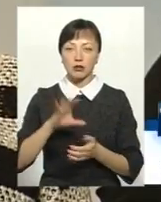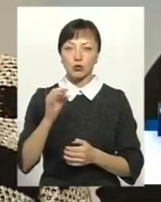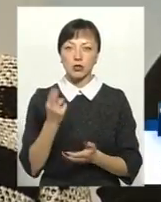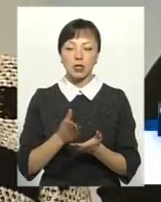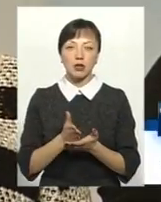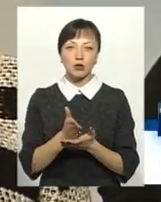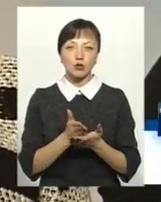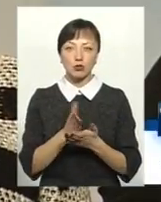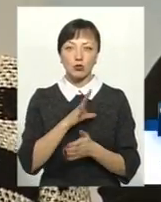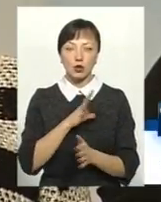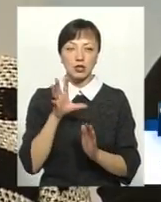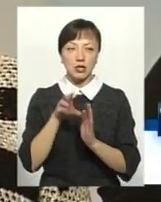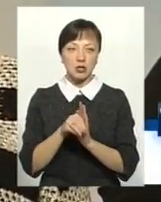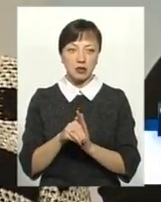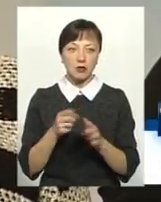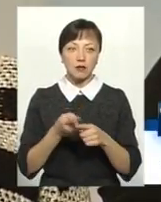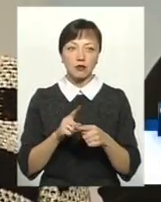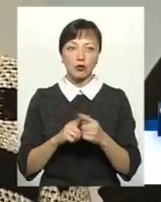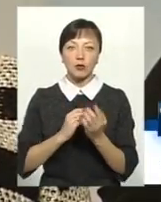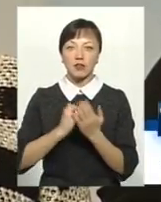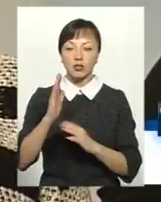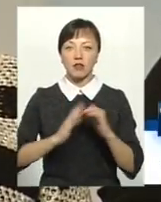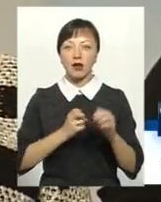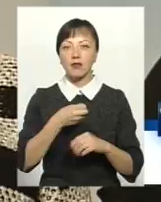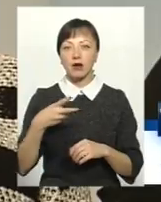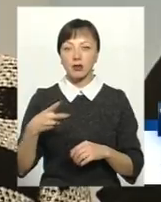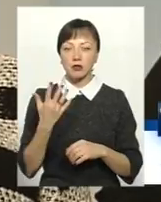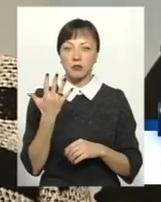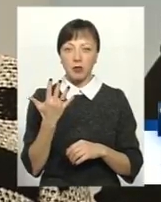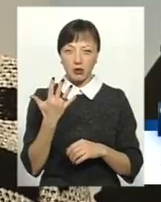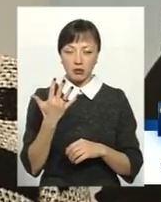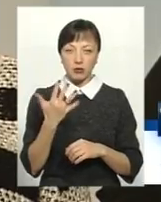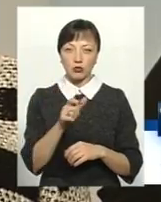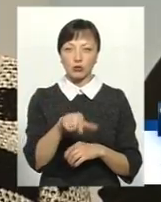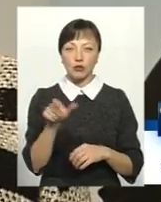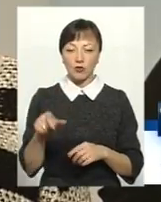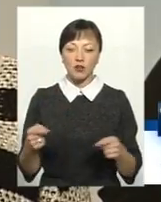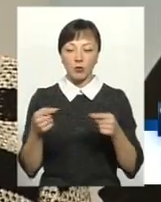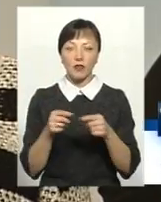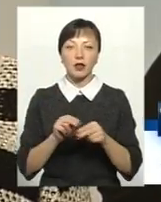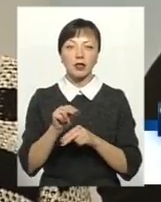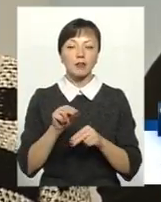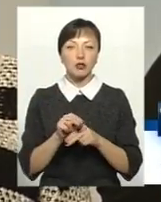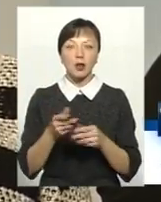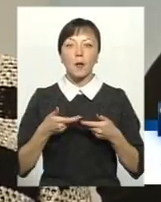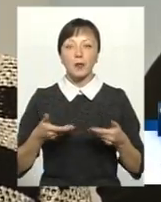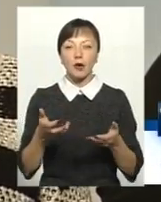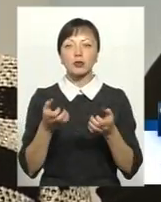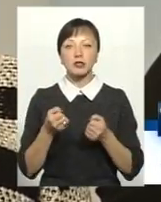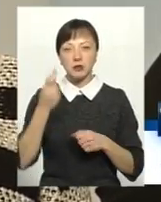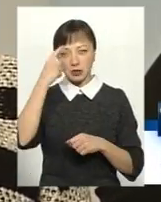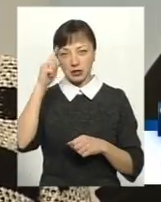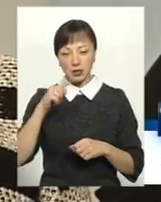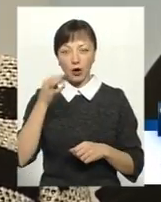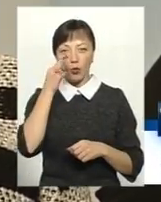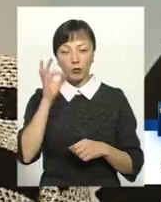служб були задіяні у цьому підвищенні кваліфікації, нас п'ятеро пройшло відповідне навчання, ми отримали певні знання